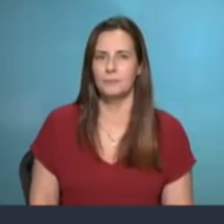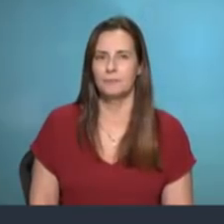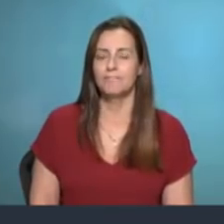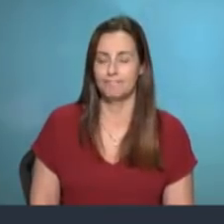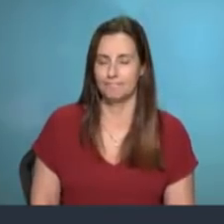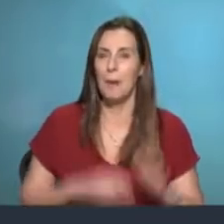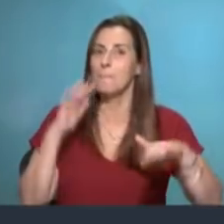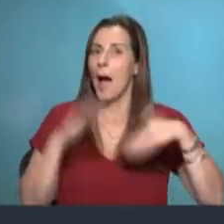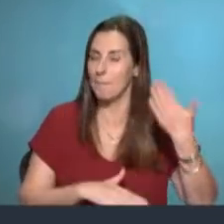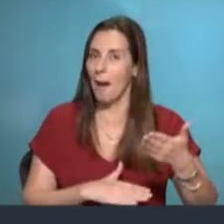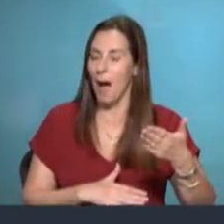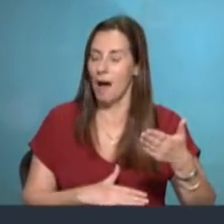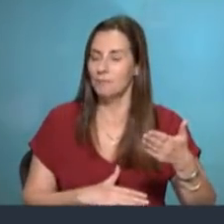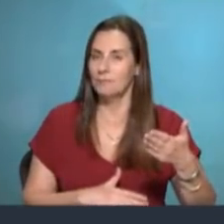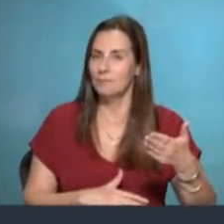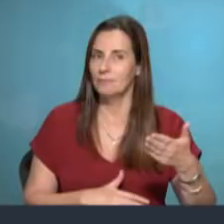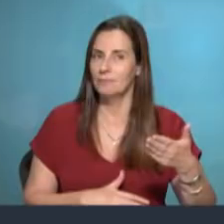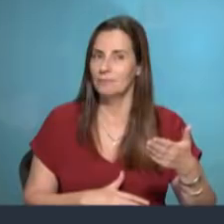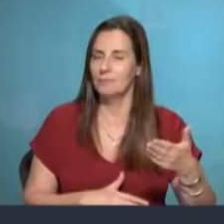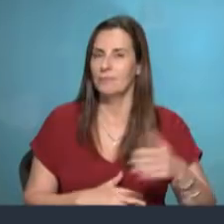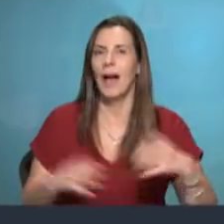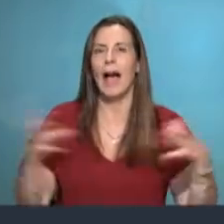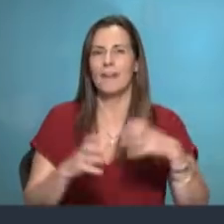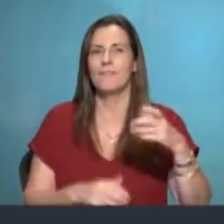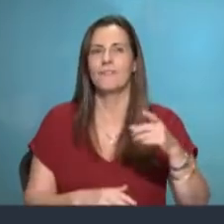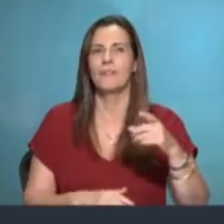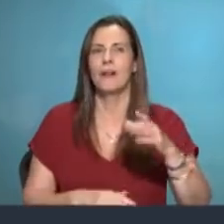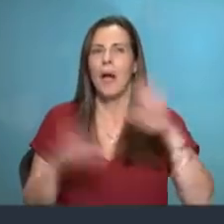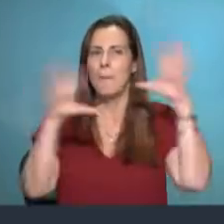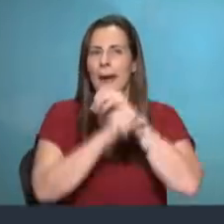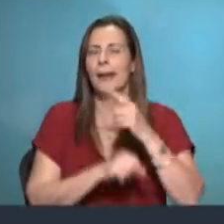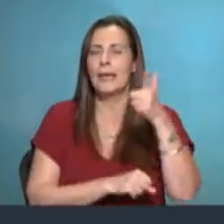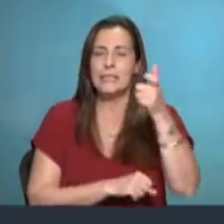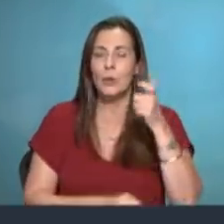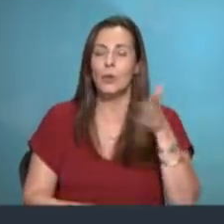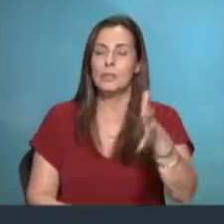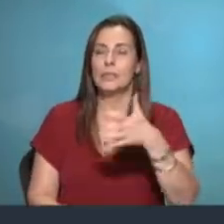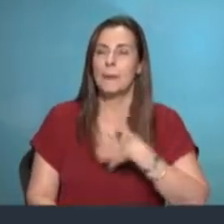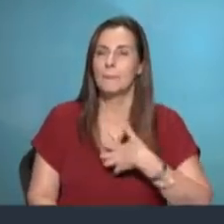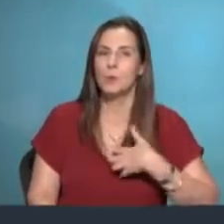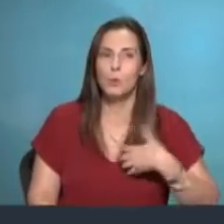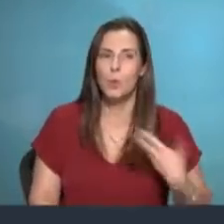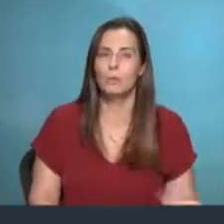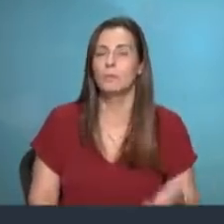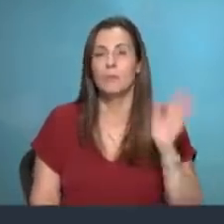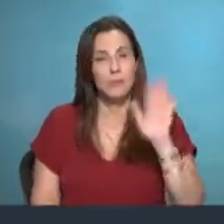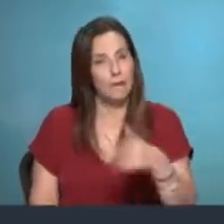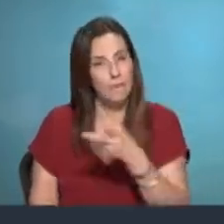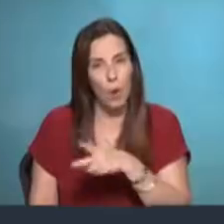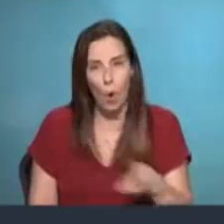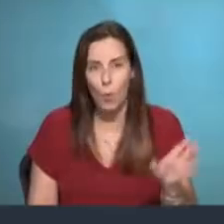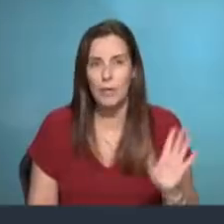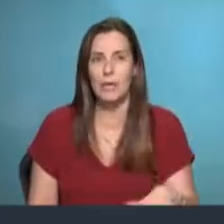בפרק הבא בסדרת הכתבות, אל ערבי אל-ג'דיד. לילה זה יריות, זה פצועים, זה אפילו